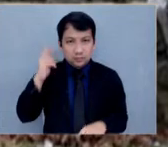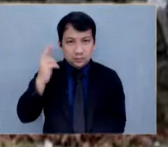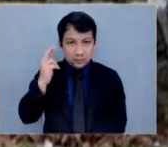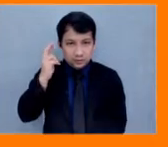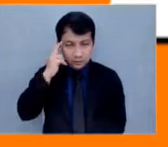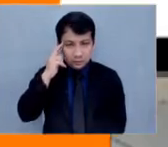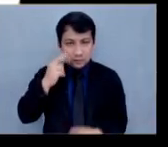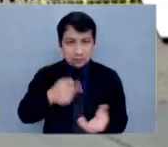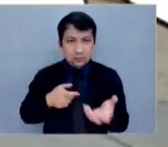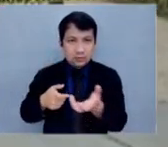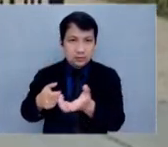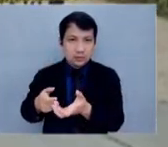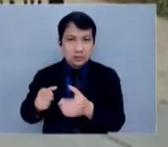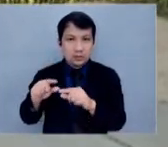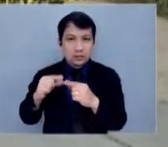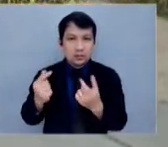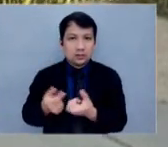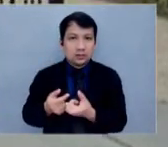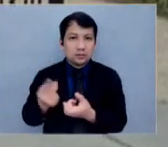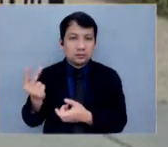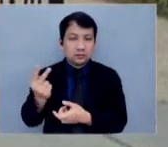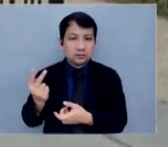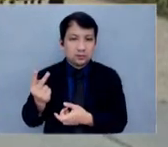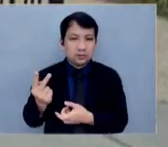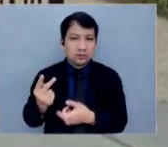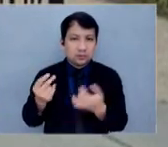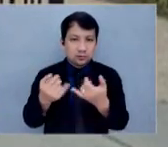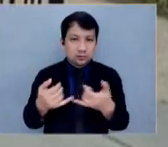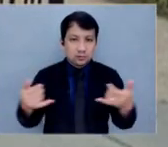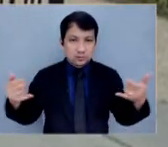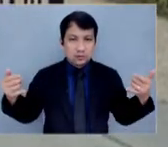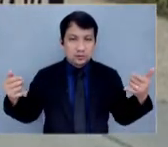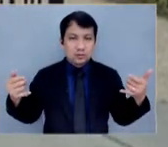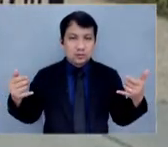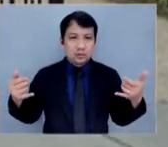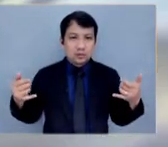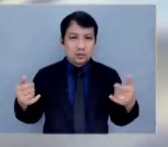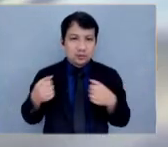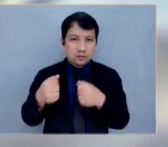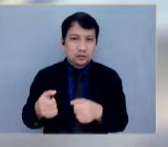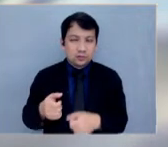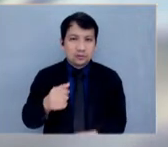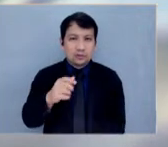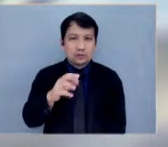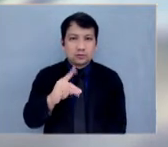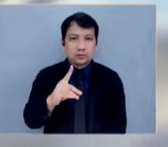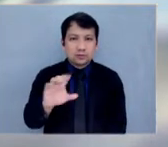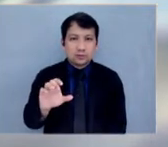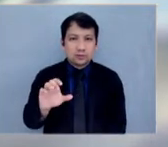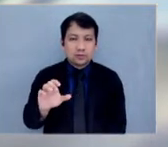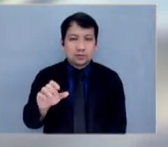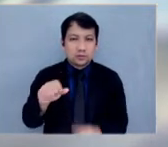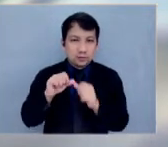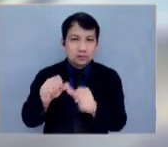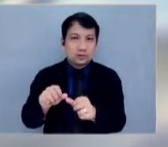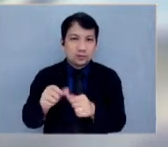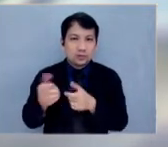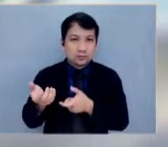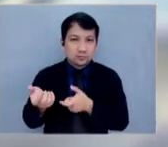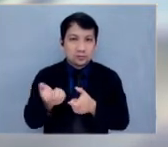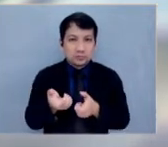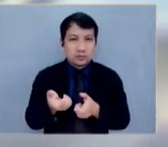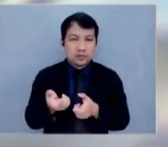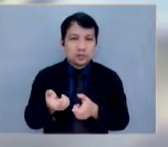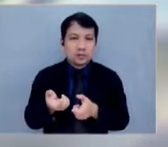dalawang grupo. Agad kinordonan ng mga pulis ang kalyeng ito sa Washington, D.C. kasunod ng walang habas na pamamaril ng mga